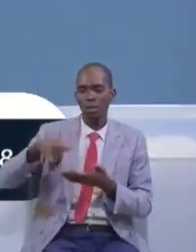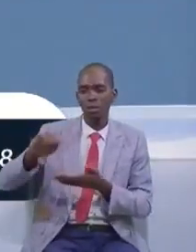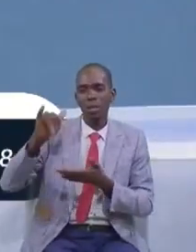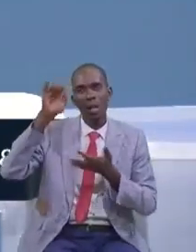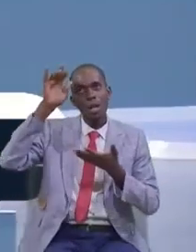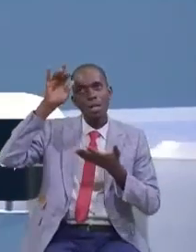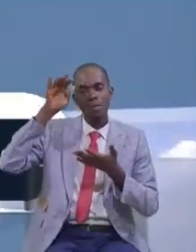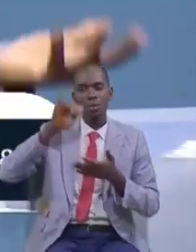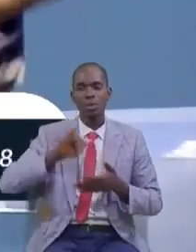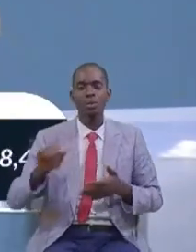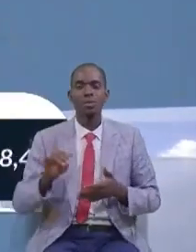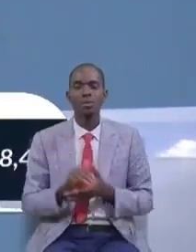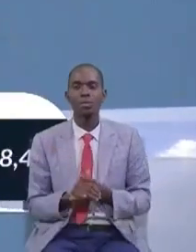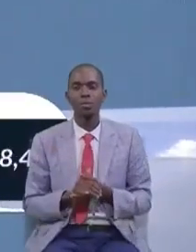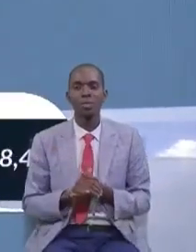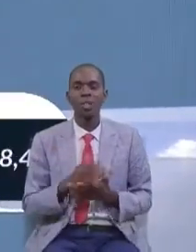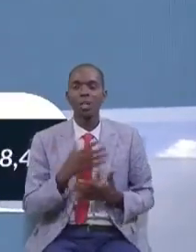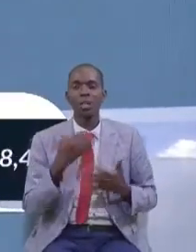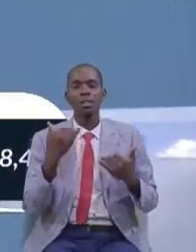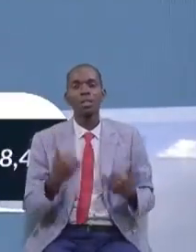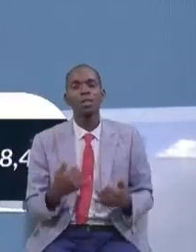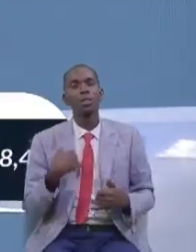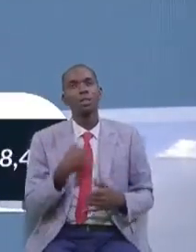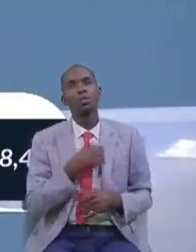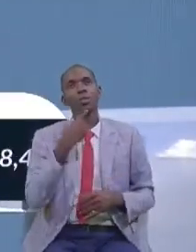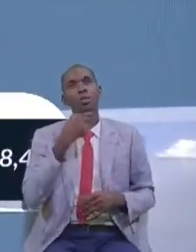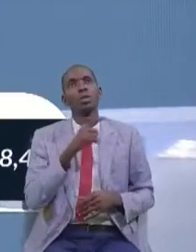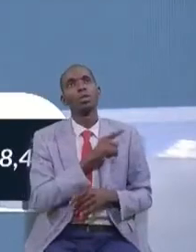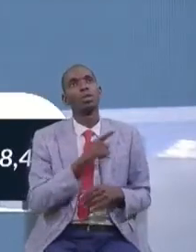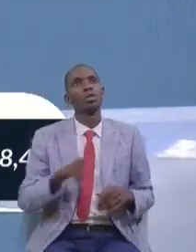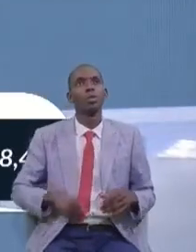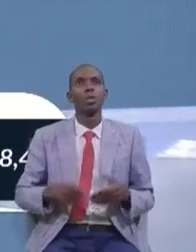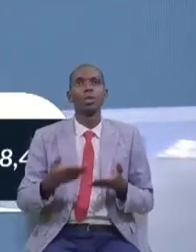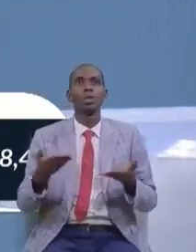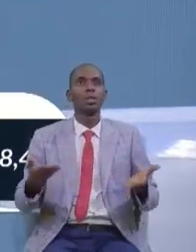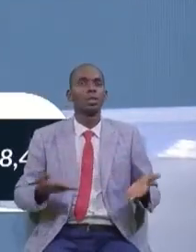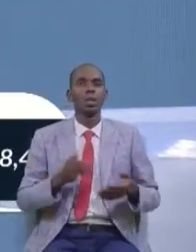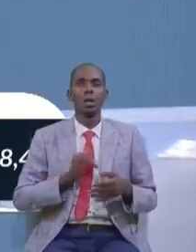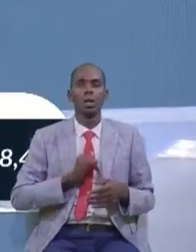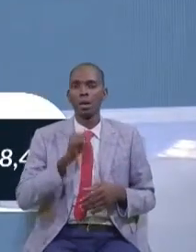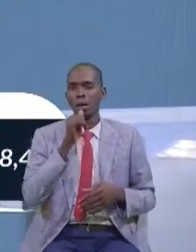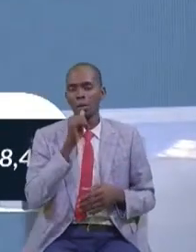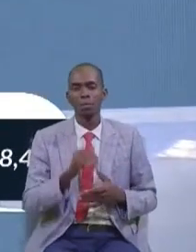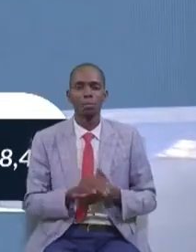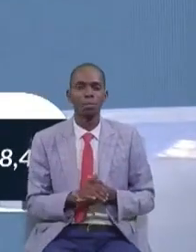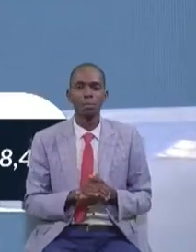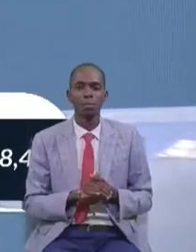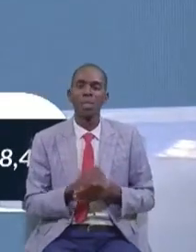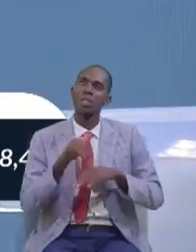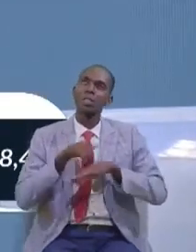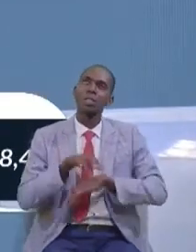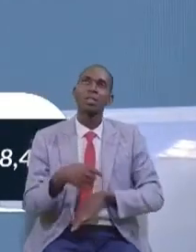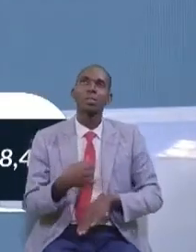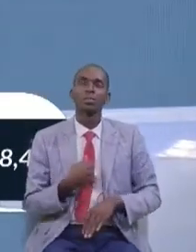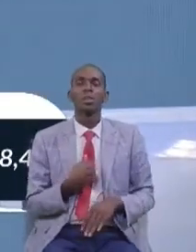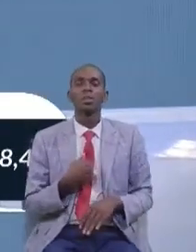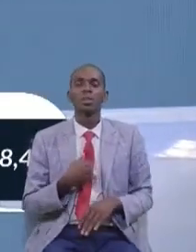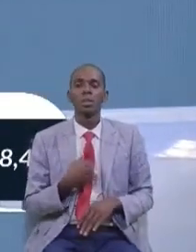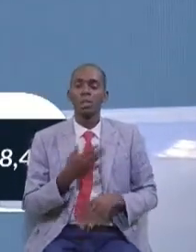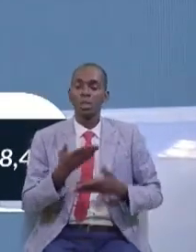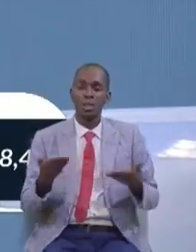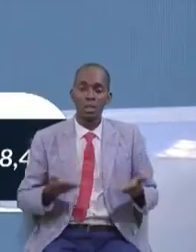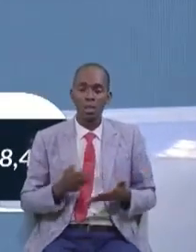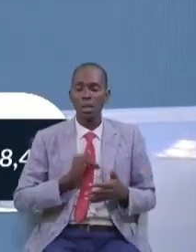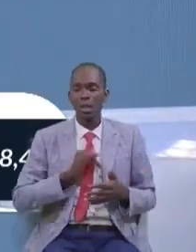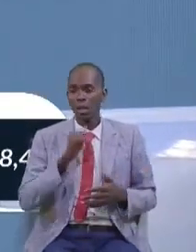మన కోసం ఎదురు చూస్తుంది. And I will say, Lord, here I am. నేను చెప్తున్నాను ప్రభువా, నేను నీ కోసం ఇక్కడ ఉన్నాను. నన్ను పంపించండి. Here I